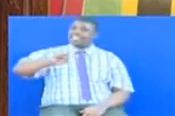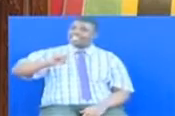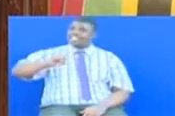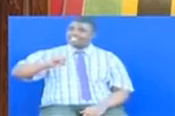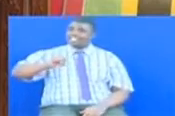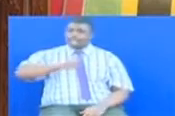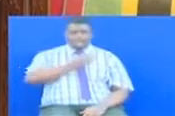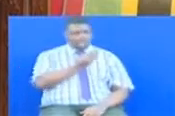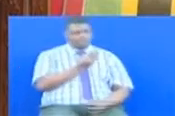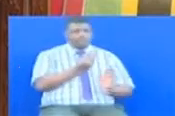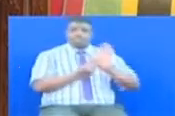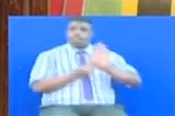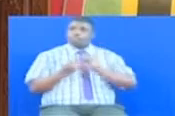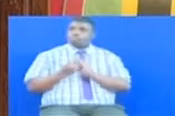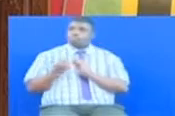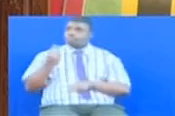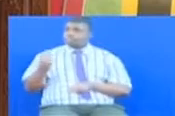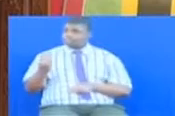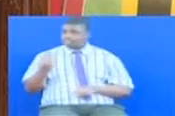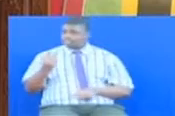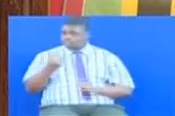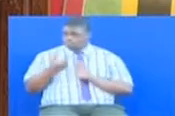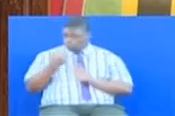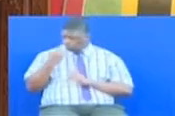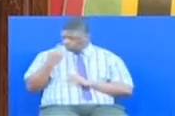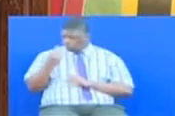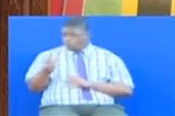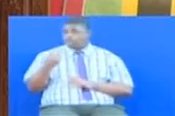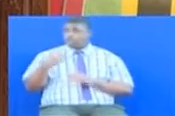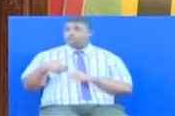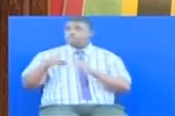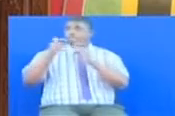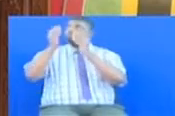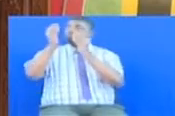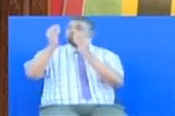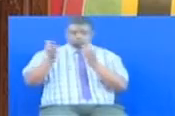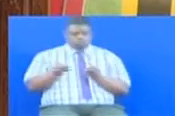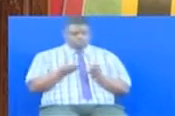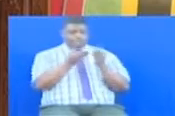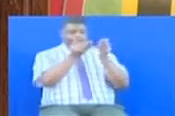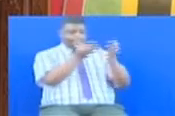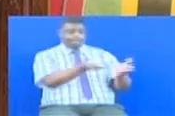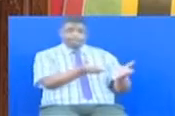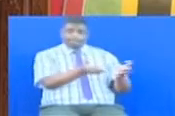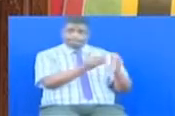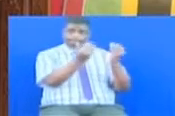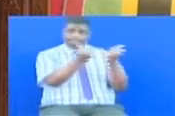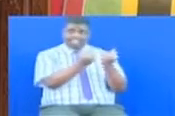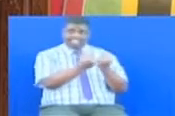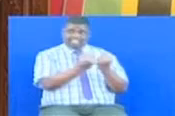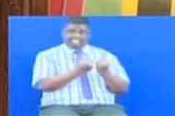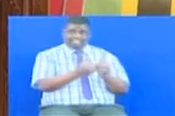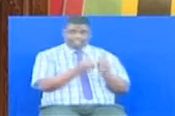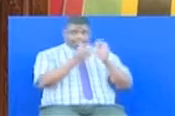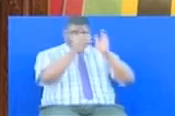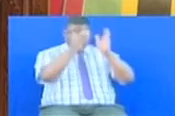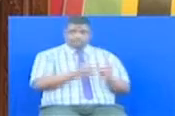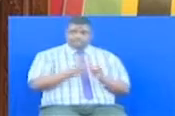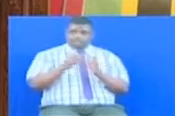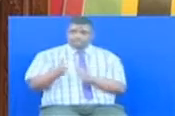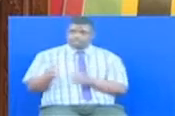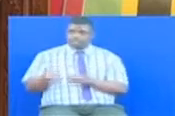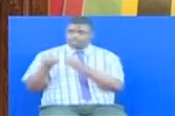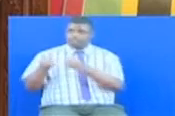utaona jinsi Mungu alivyomuumba mwanadamu, lakini akamkabidhi bustani na akamwambia utakula matunda yake,